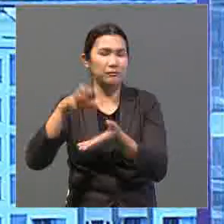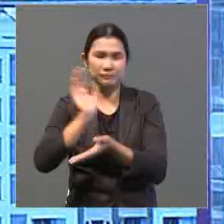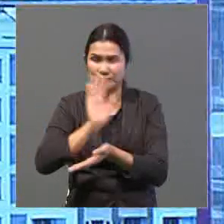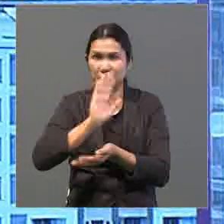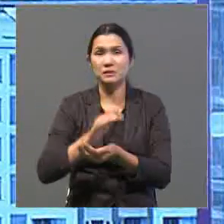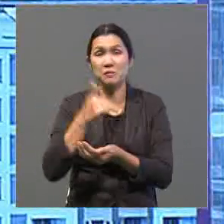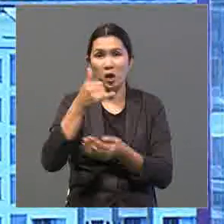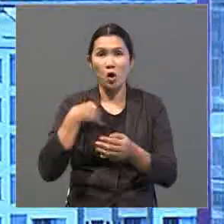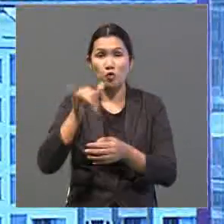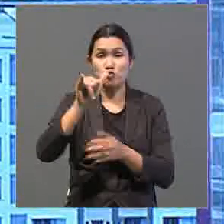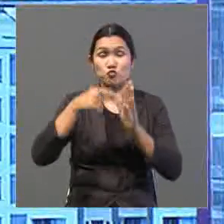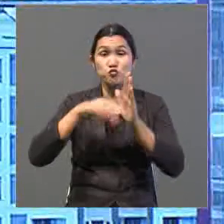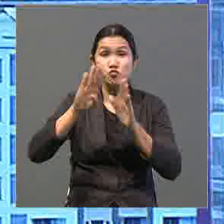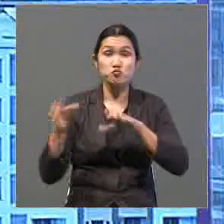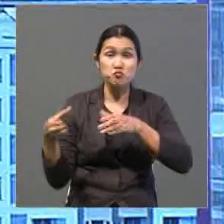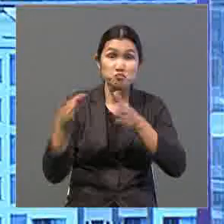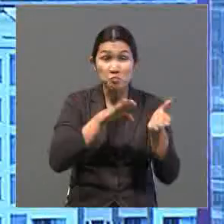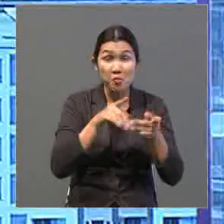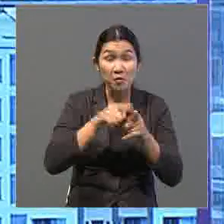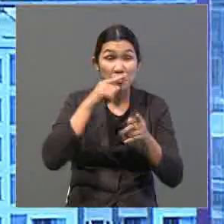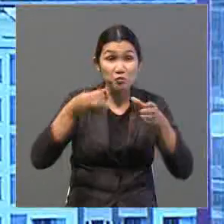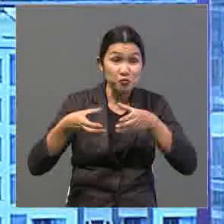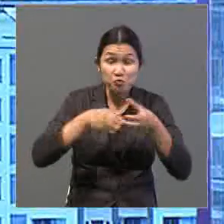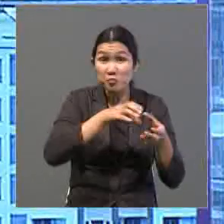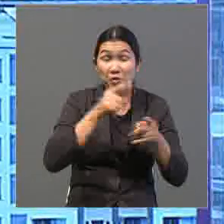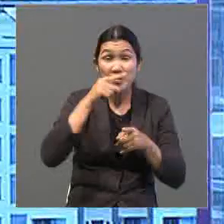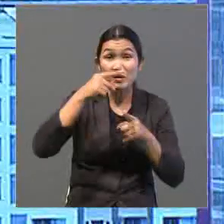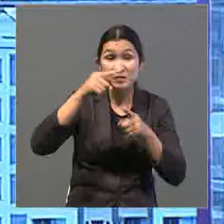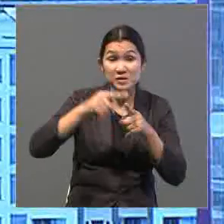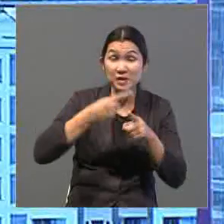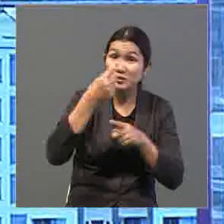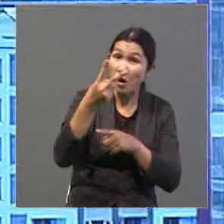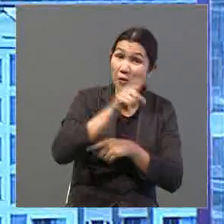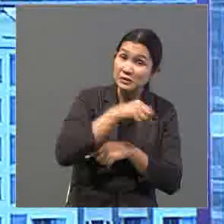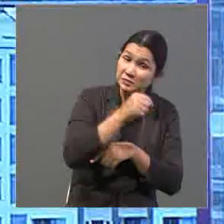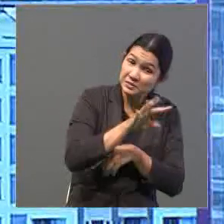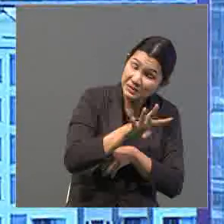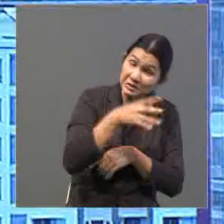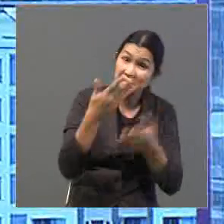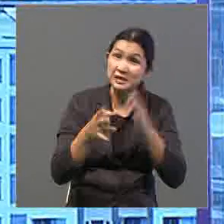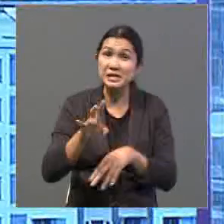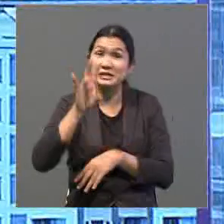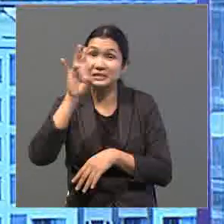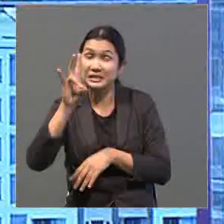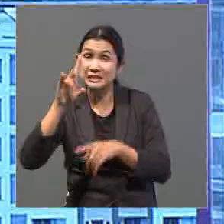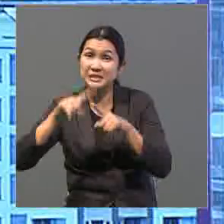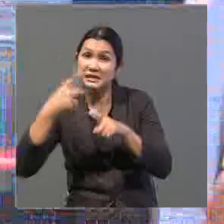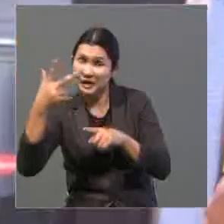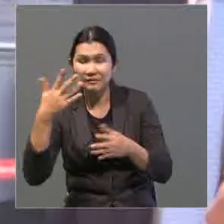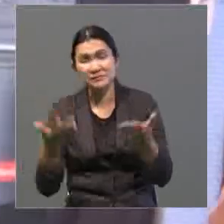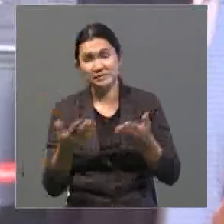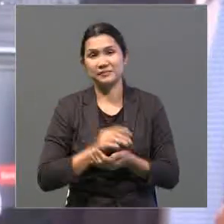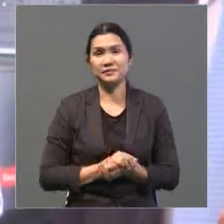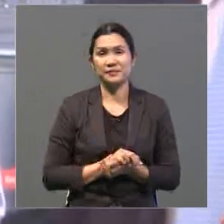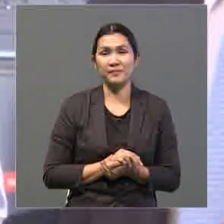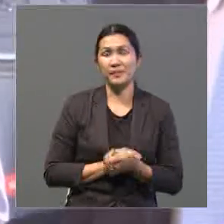ะมีการยุบสภาในช่วงวันที่14กุมภาพันธ์24กุมภาพันธ์หรือไม่ก็7มีนาคมค่ะโดยนายธ